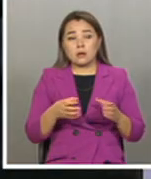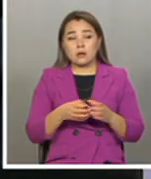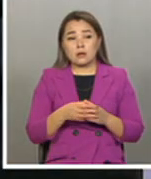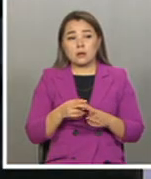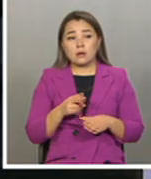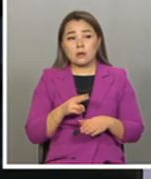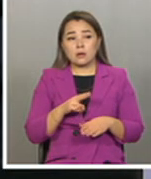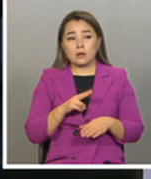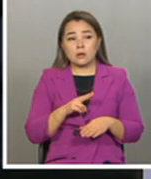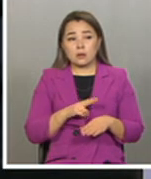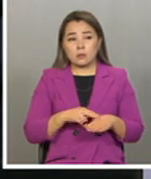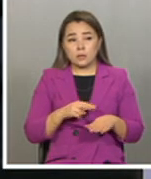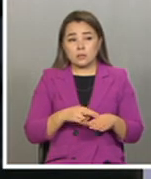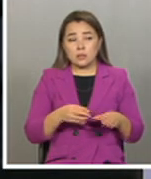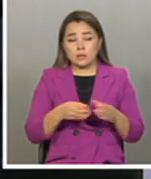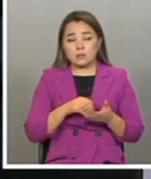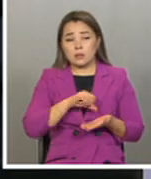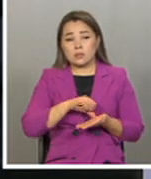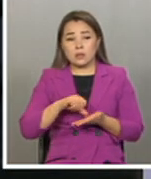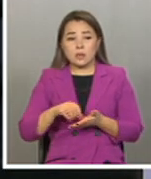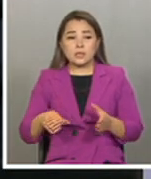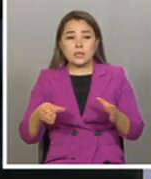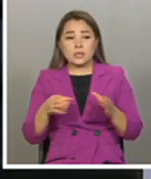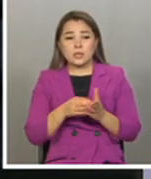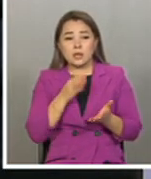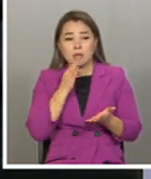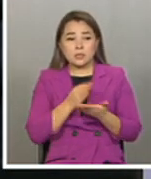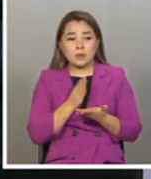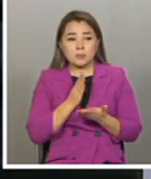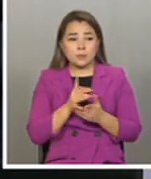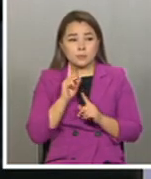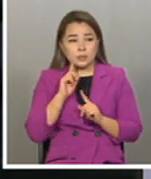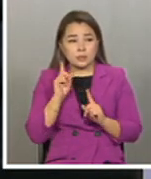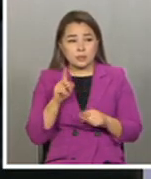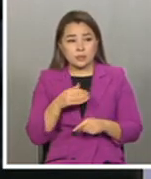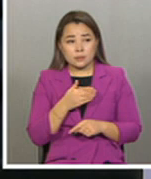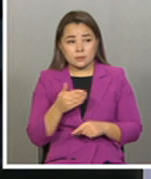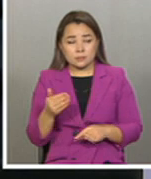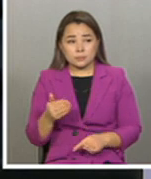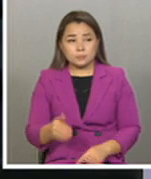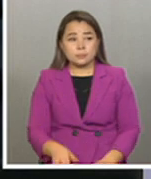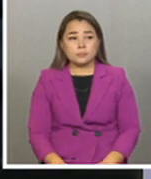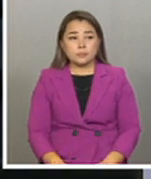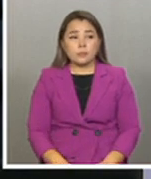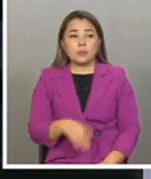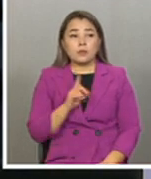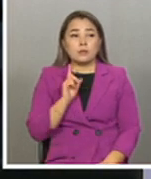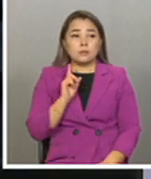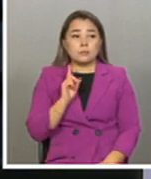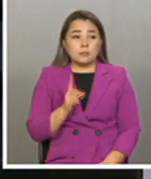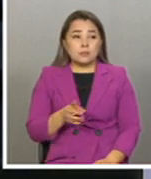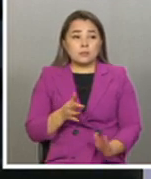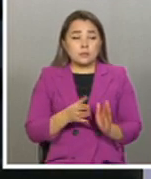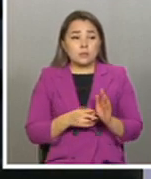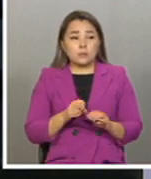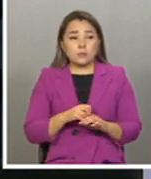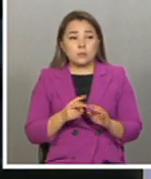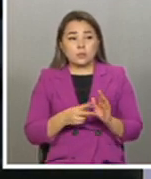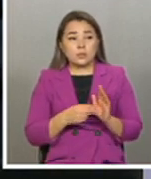халық комиссарлар кеңесі екендігін сіздер білесіздер. Төртінші сұрағымыз.